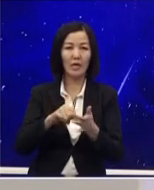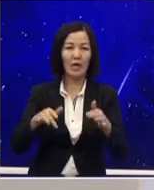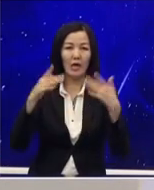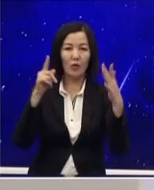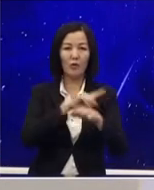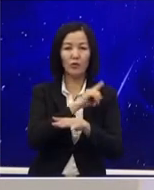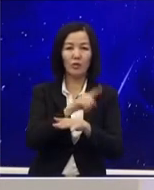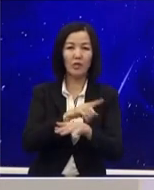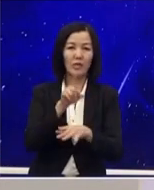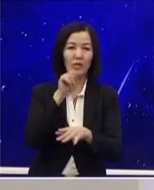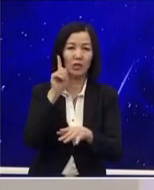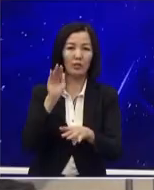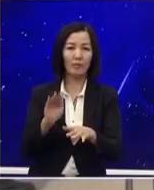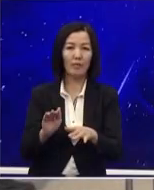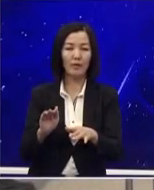оқып шықты.